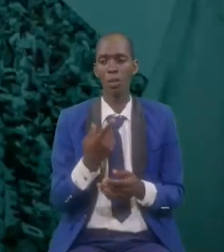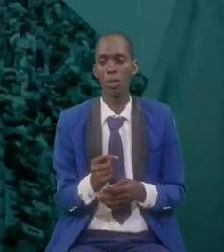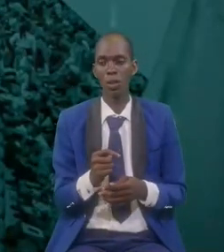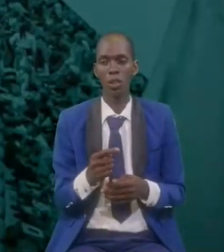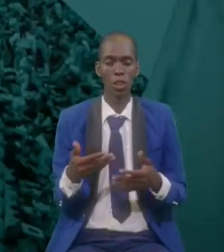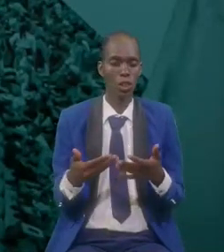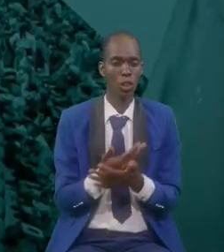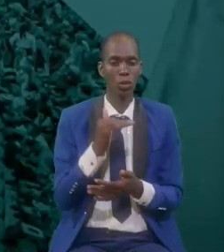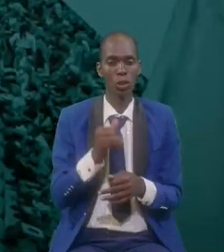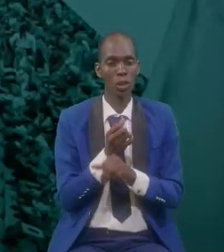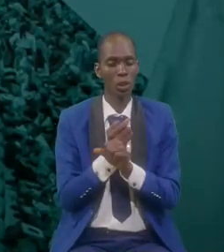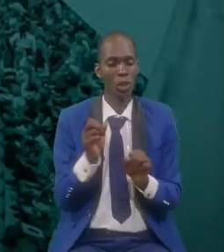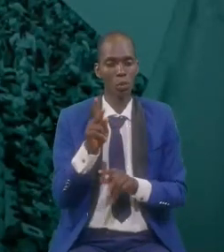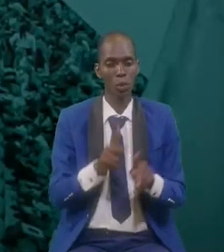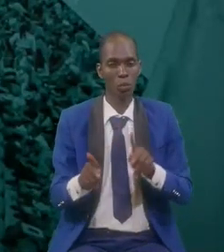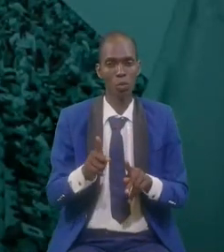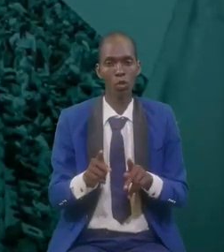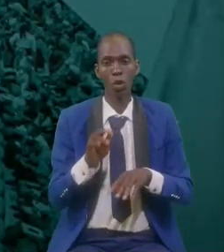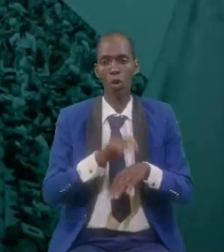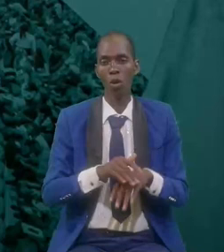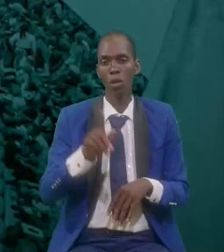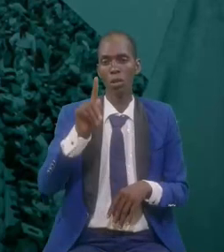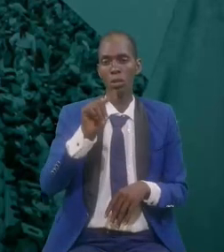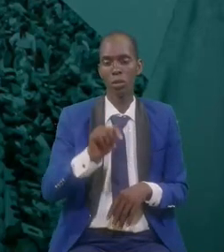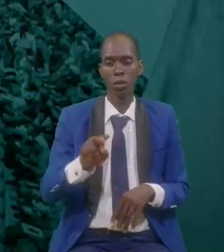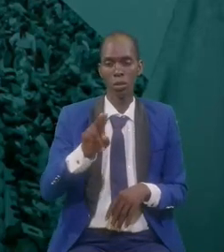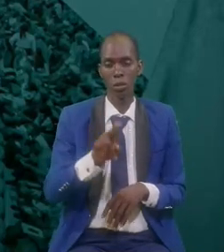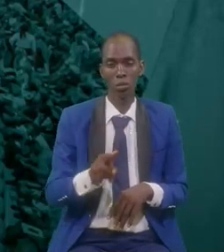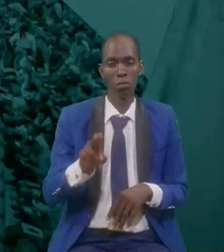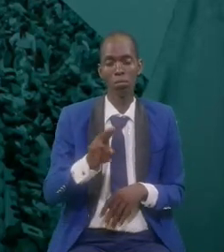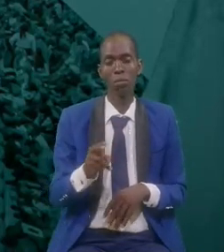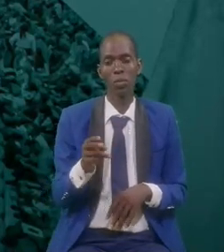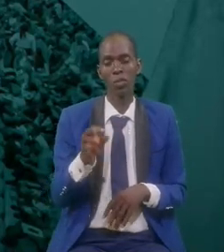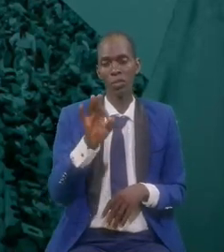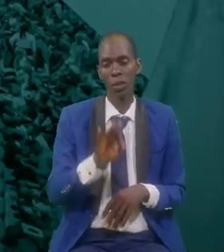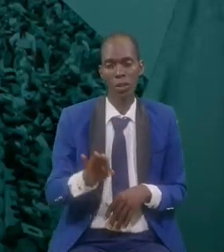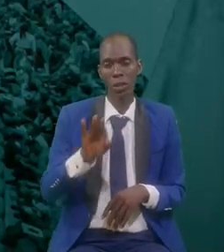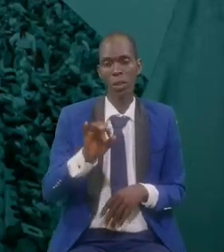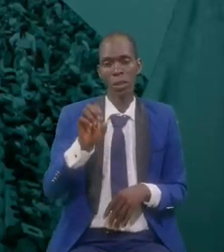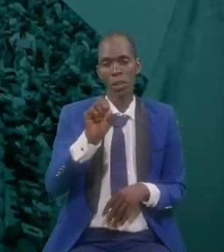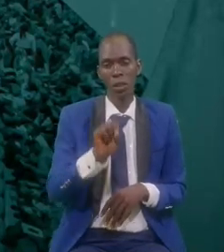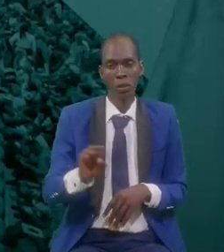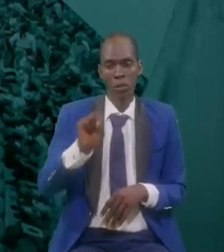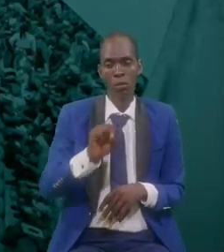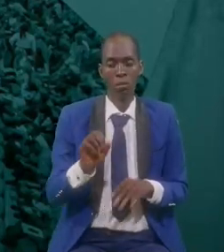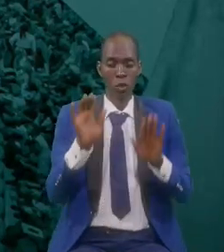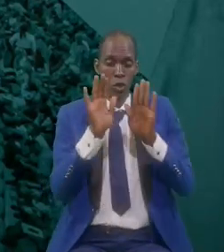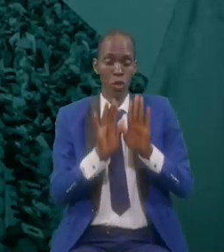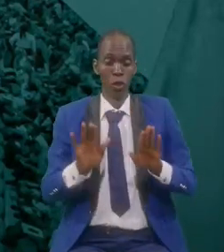nous demandons vos informations pour vous communiquer ça